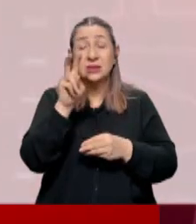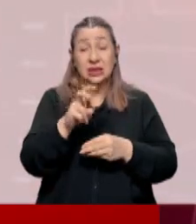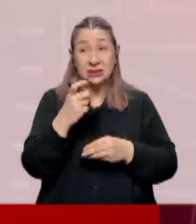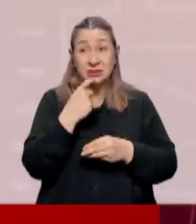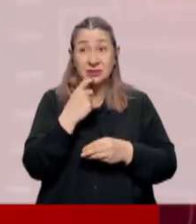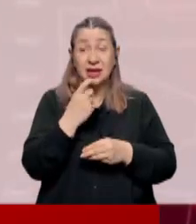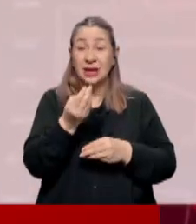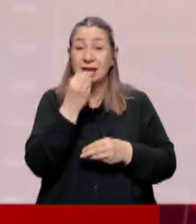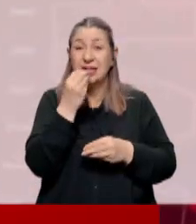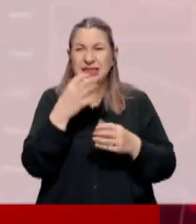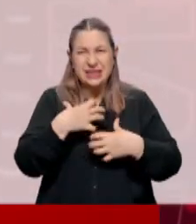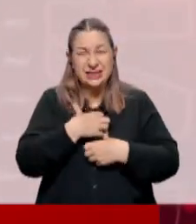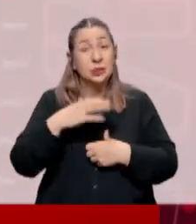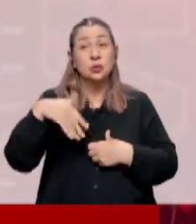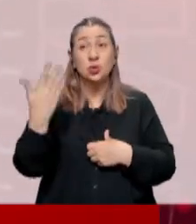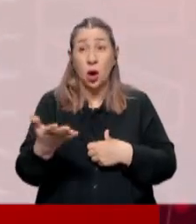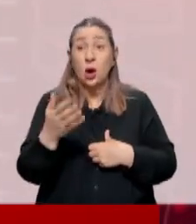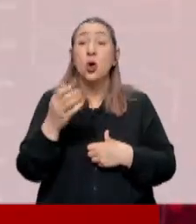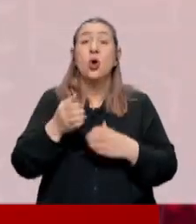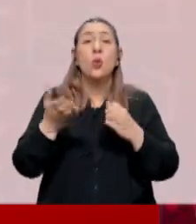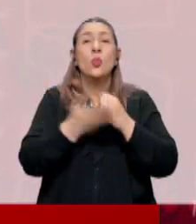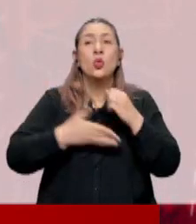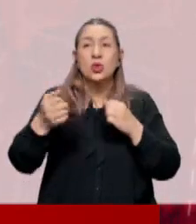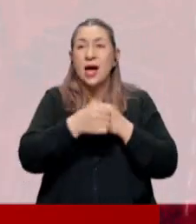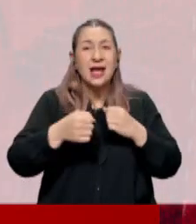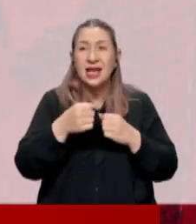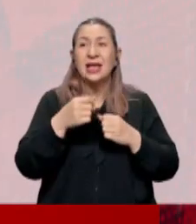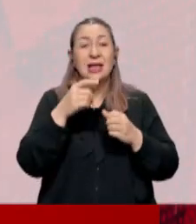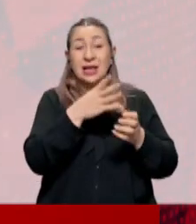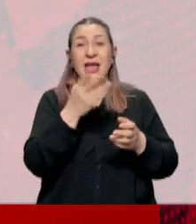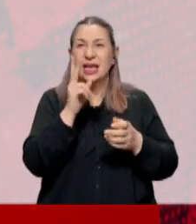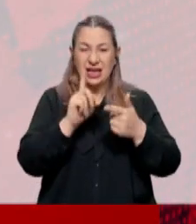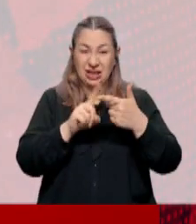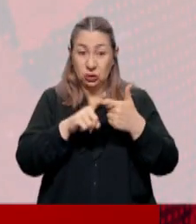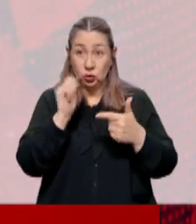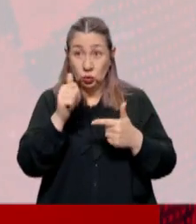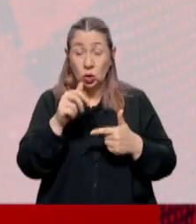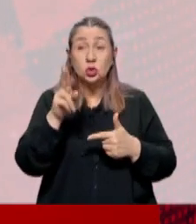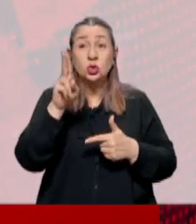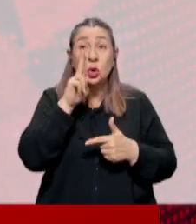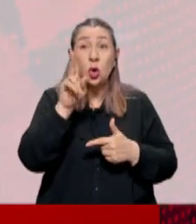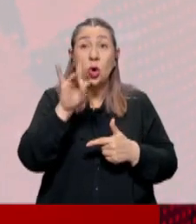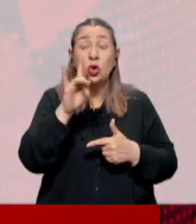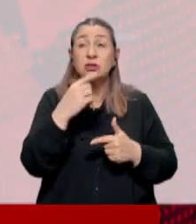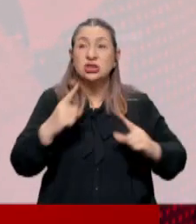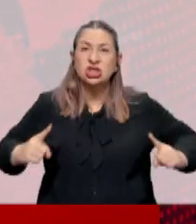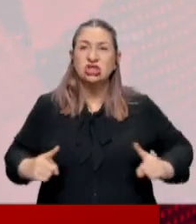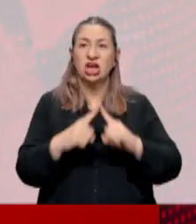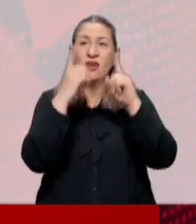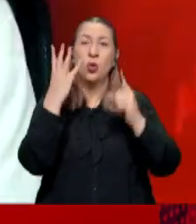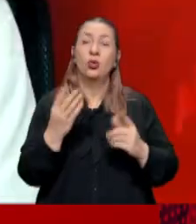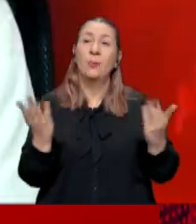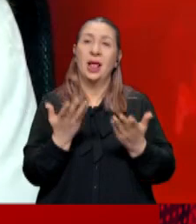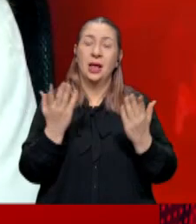2008 yılındaki gıda krizinden sonra buğday fiyatları işgalin ikinci gününde son 14 yılın zirvesine ulaştı